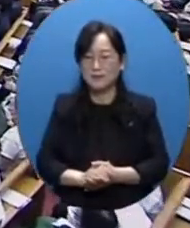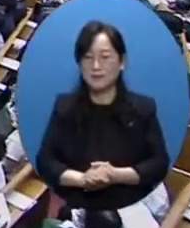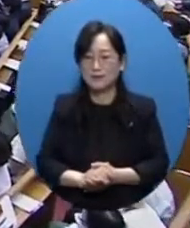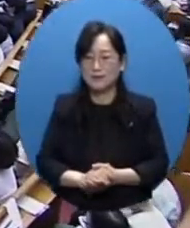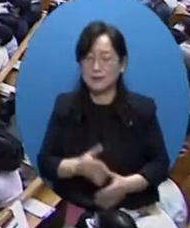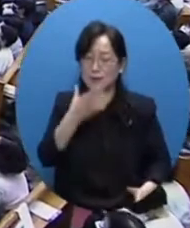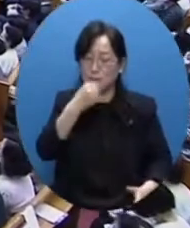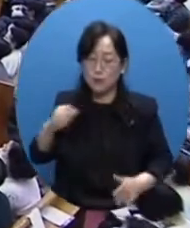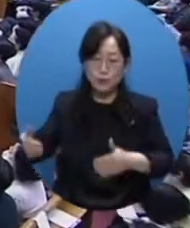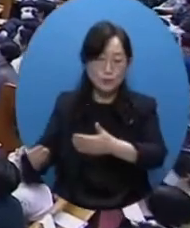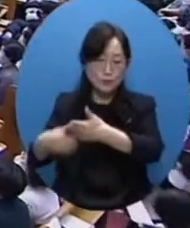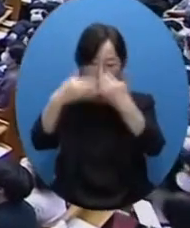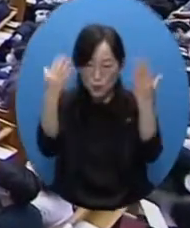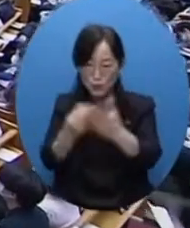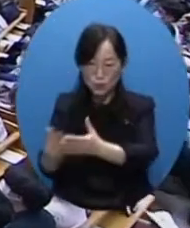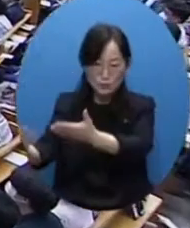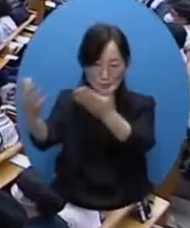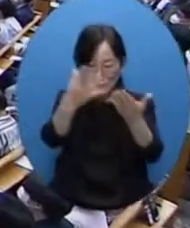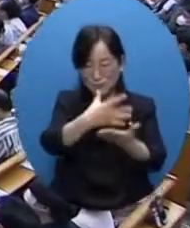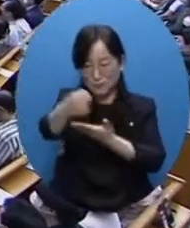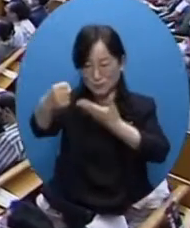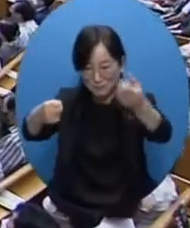이 복을 다 받으시기 바랍니다